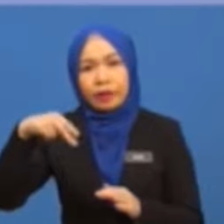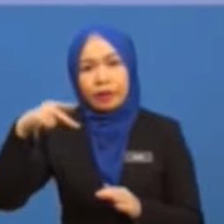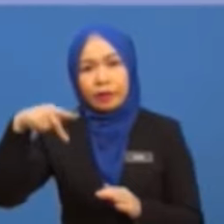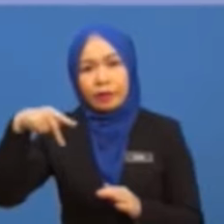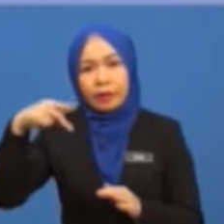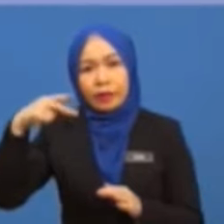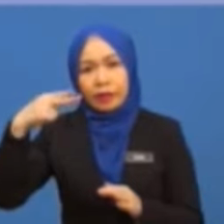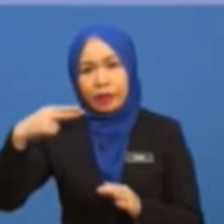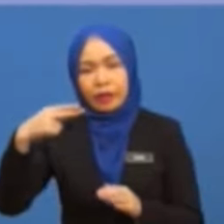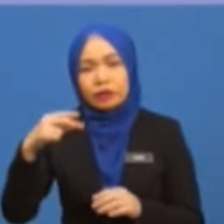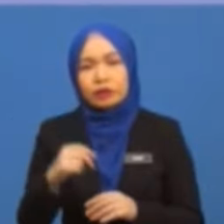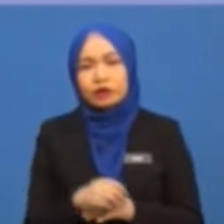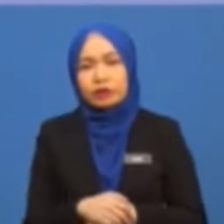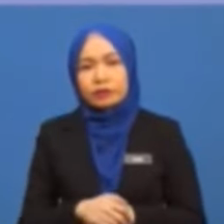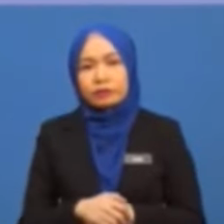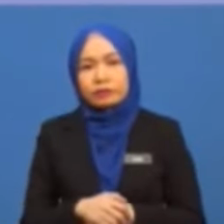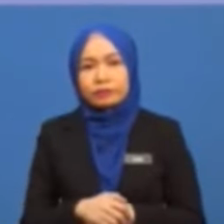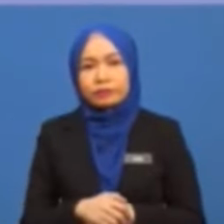asid.